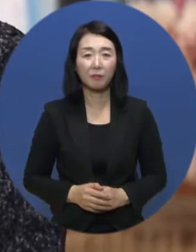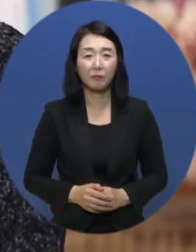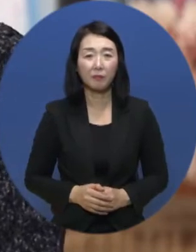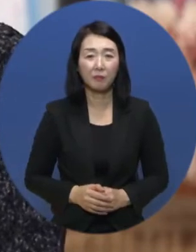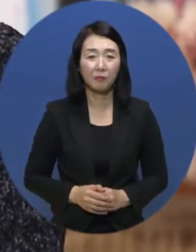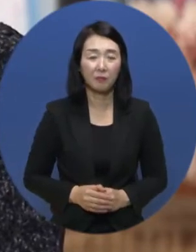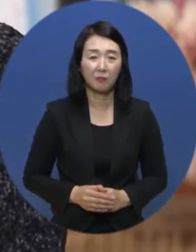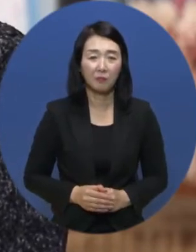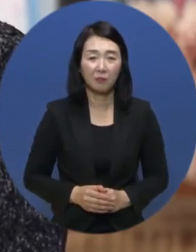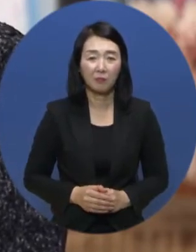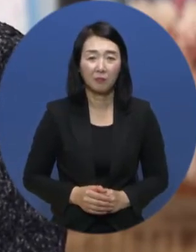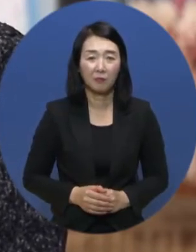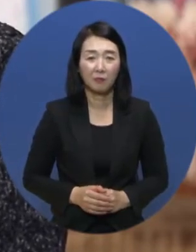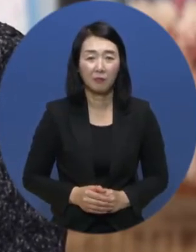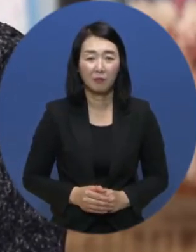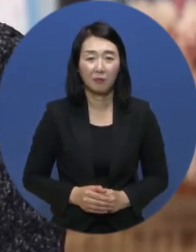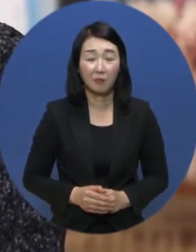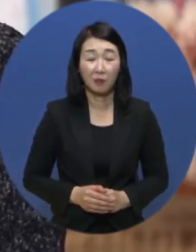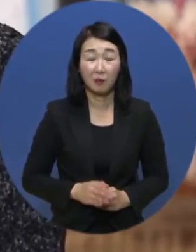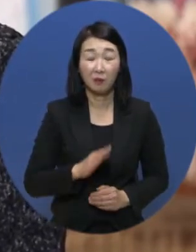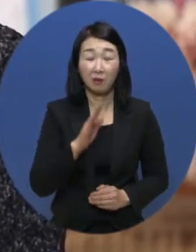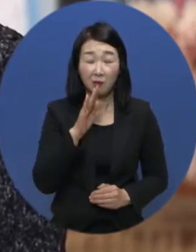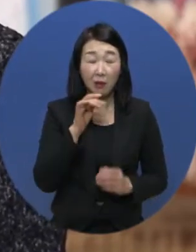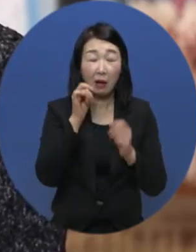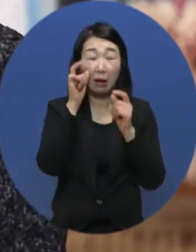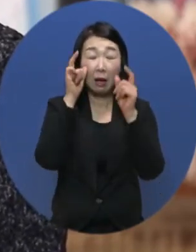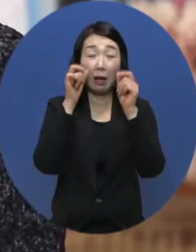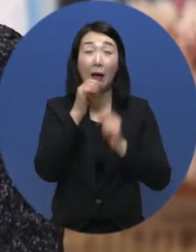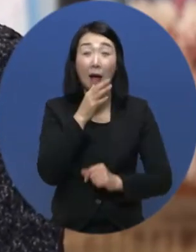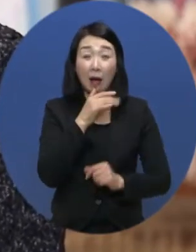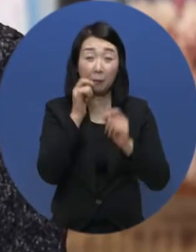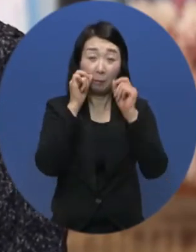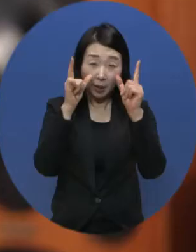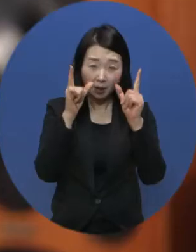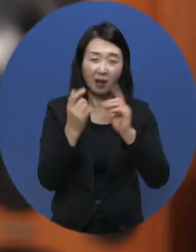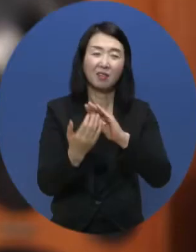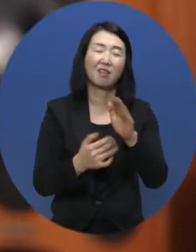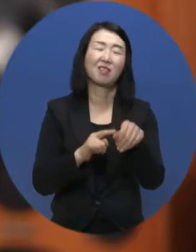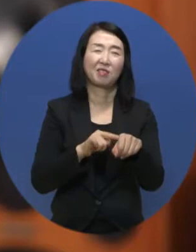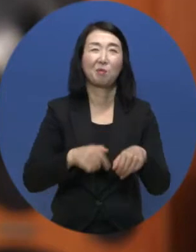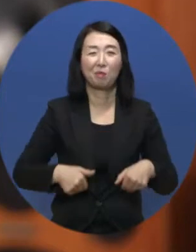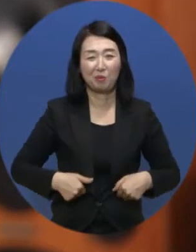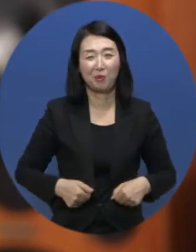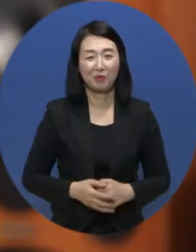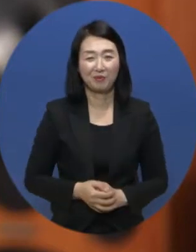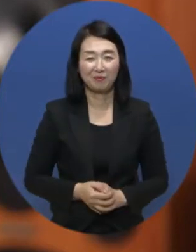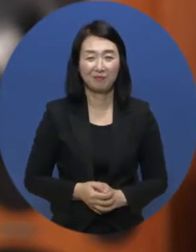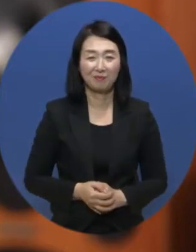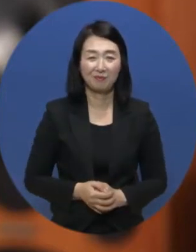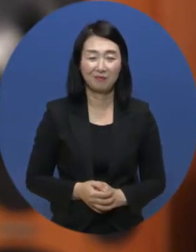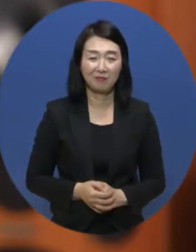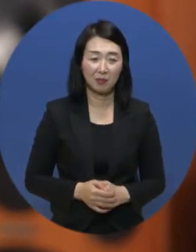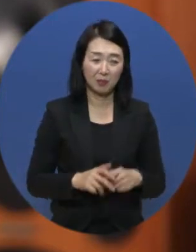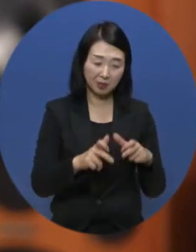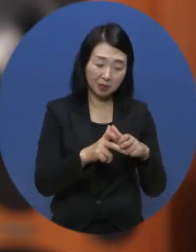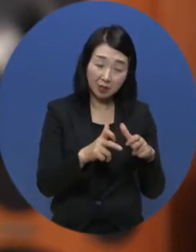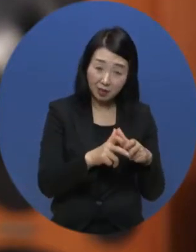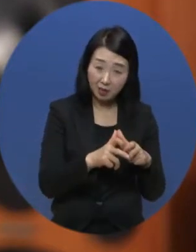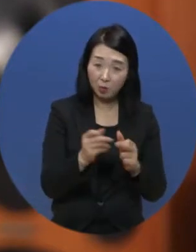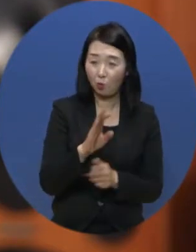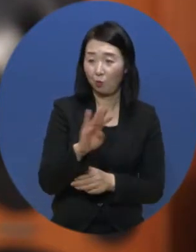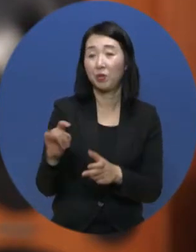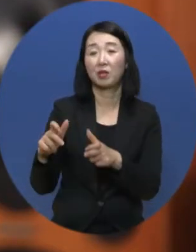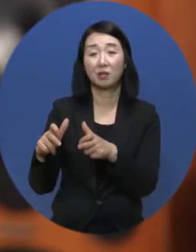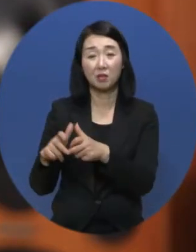그 정답을 깨닫게 되는데 어느 정도 시간이 좀 필요했던 것 같습니다. 장애나 비장애인을 떠나서 그냥